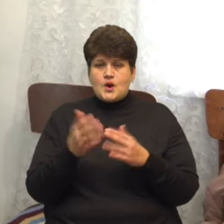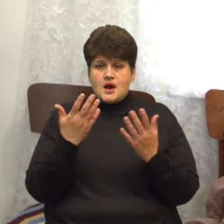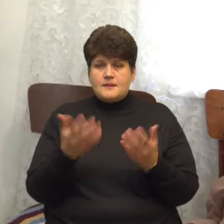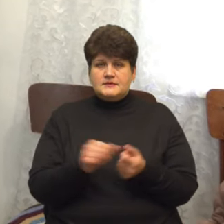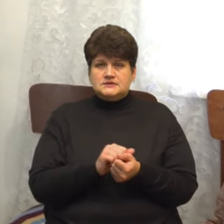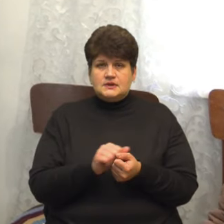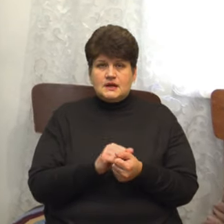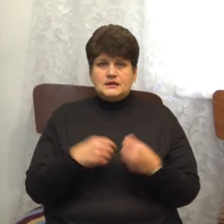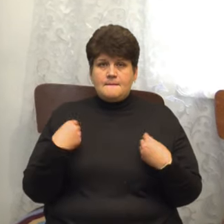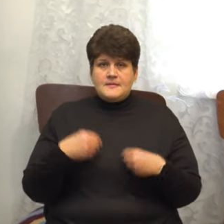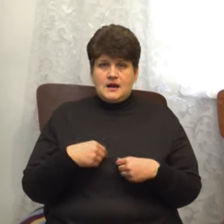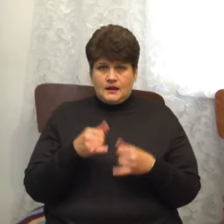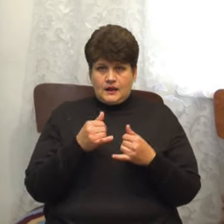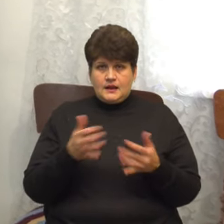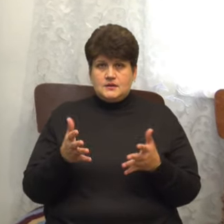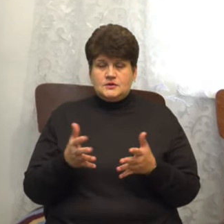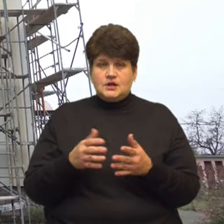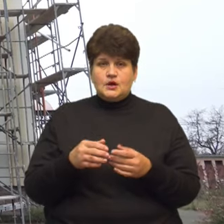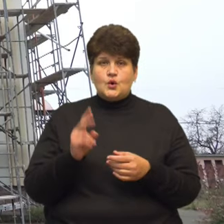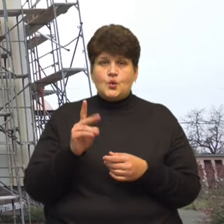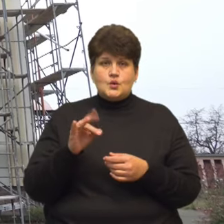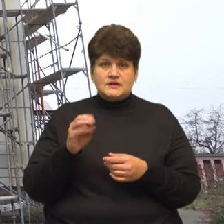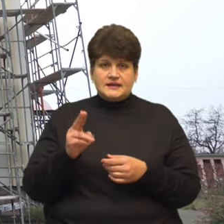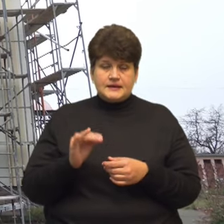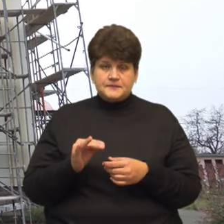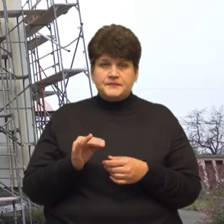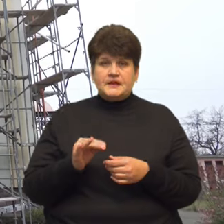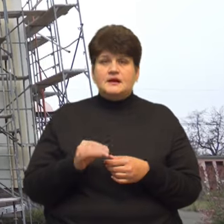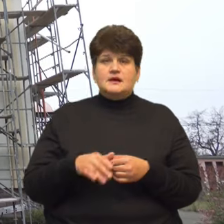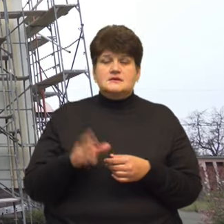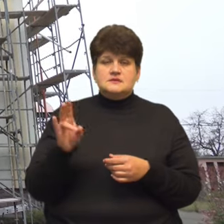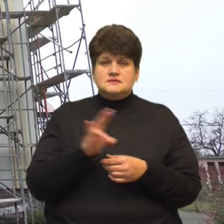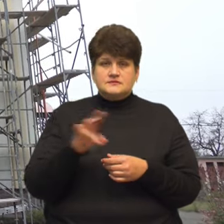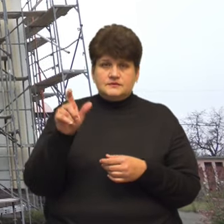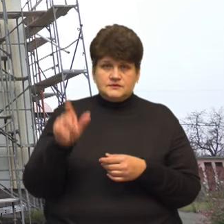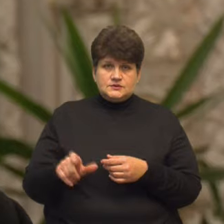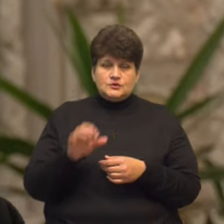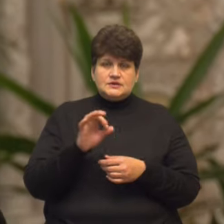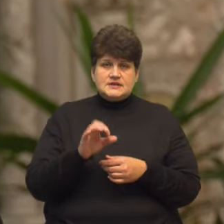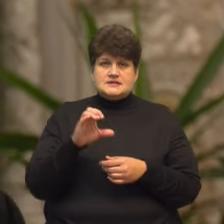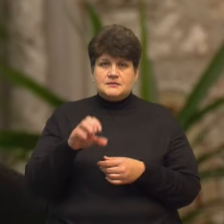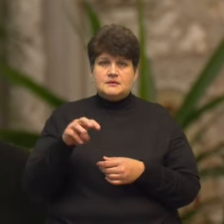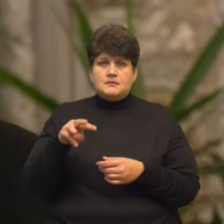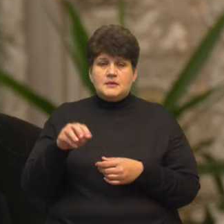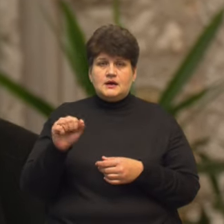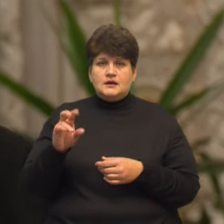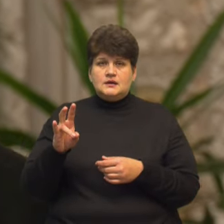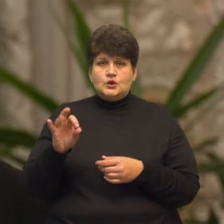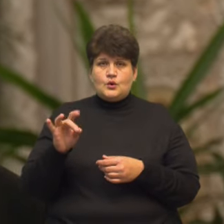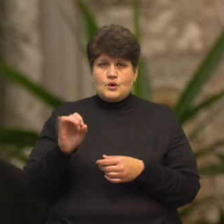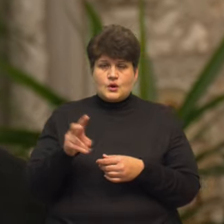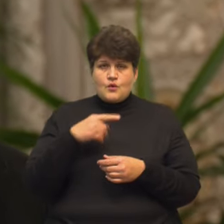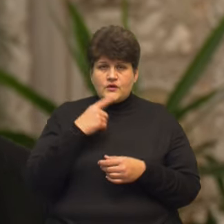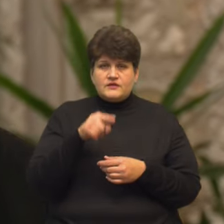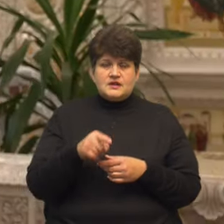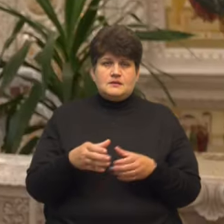пальта то неможливо і куртки тоже настоятель храму Зіслання Святого Духа отець Степан манорик каже у їхній майже